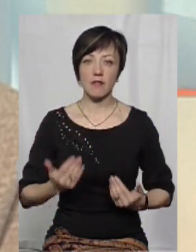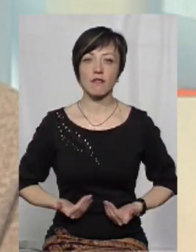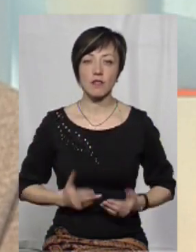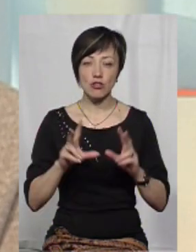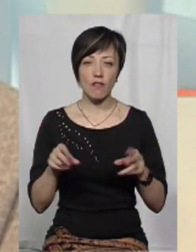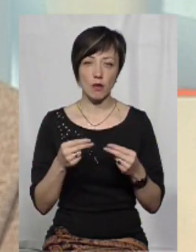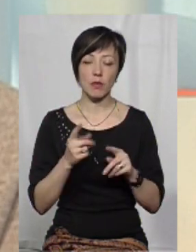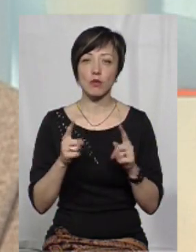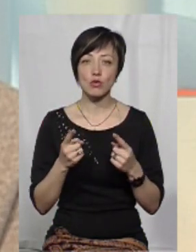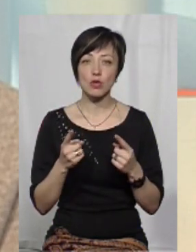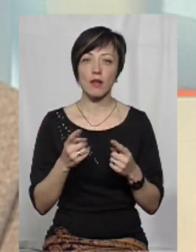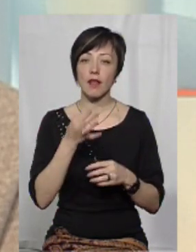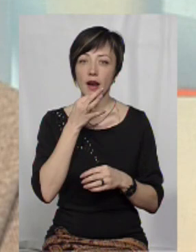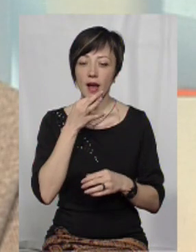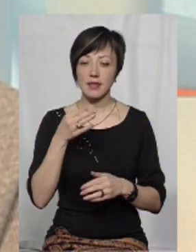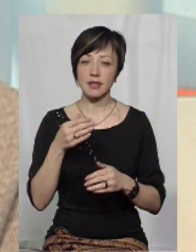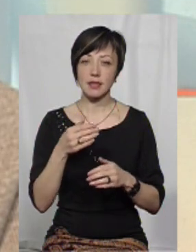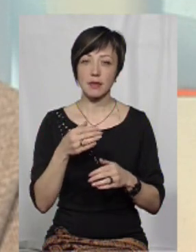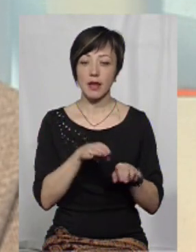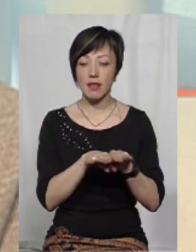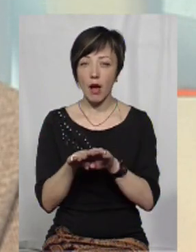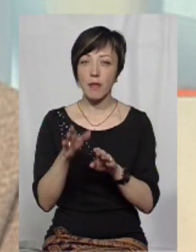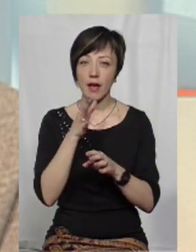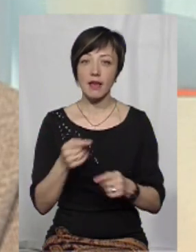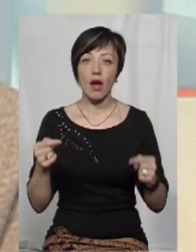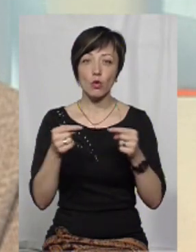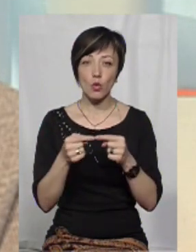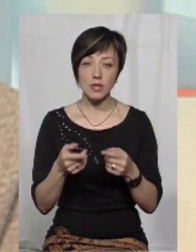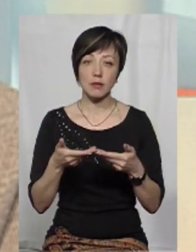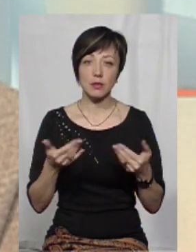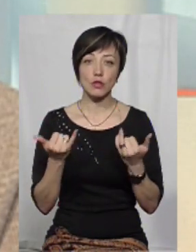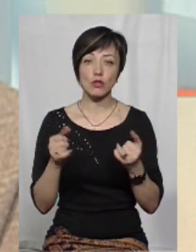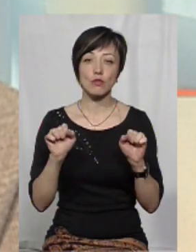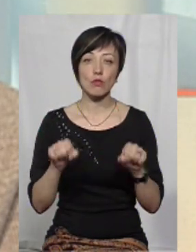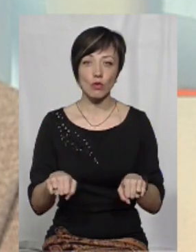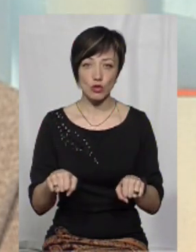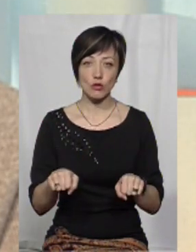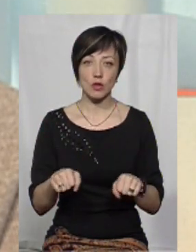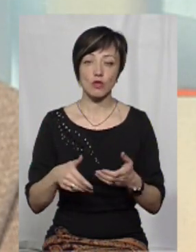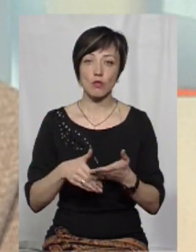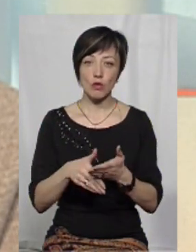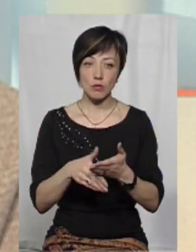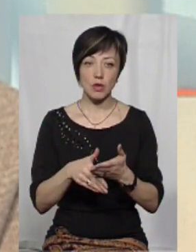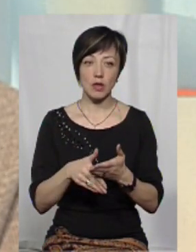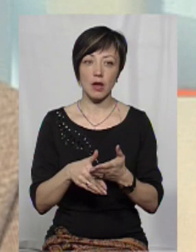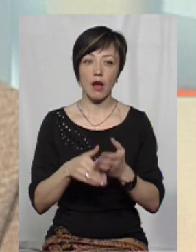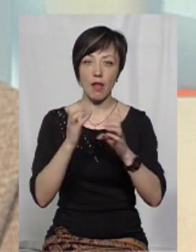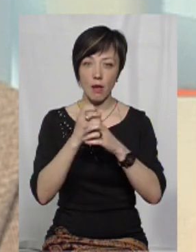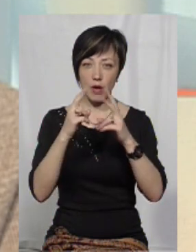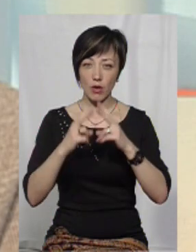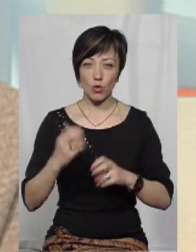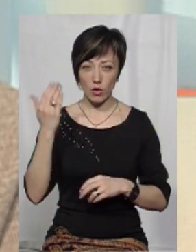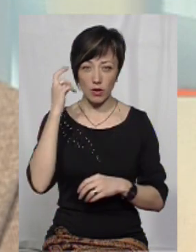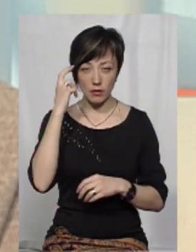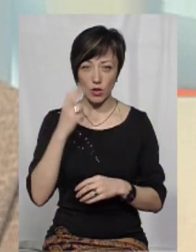70-80% выживаемости? Потому что на ранних этапах диагностики мы сейчас можем с помощью референтной лаборатории